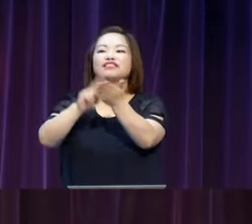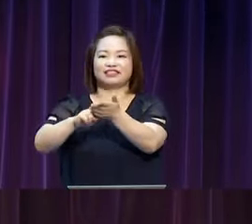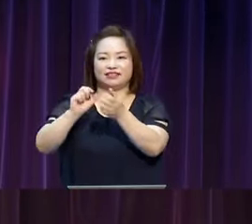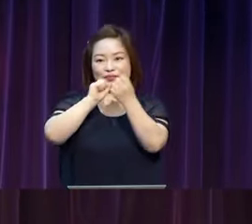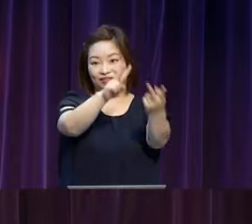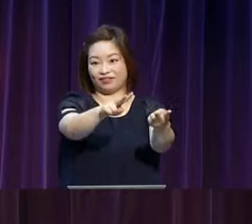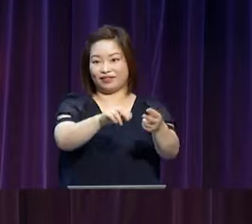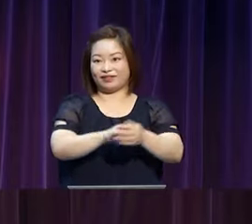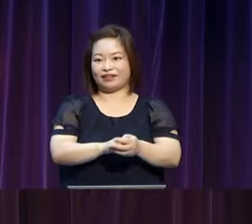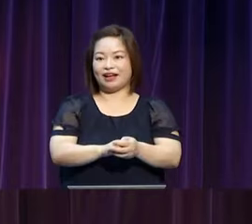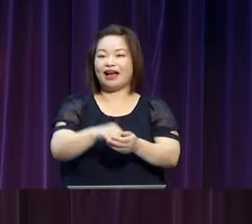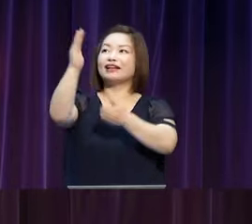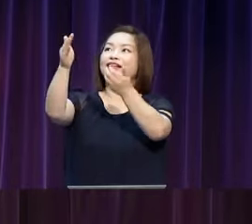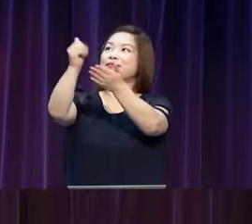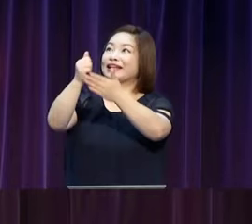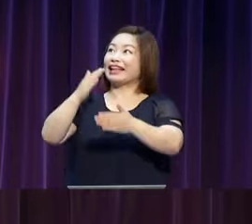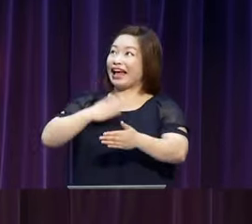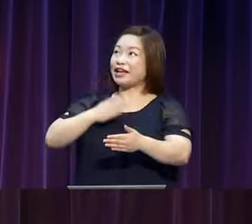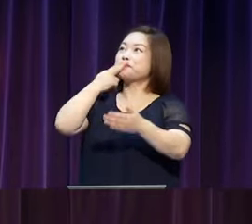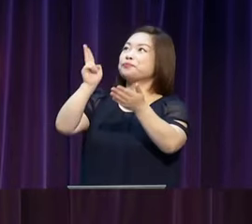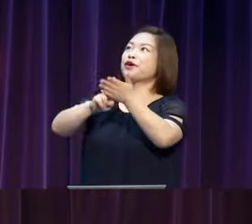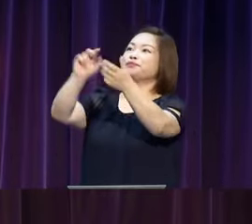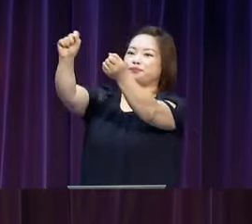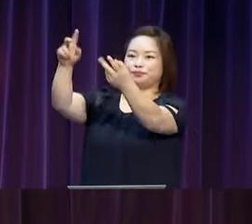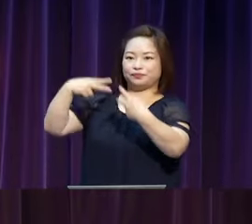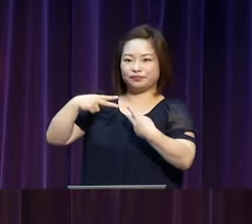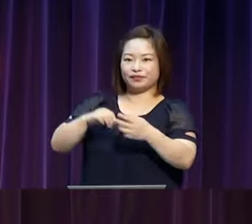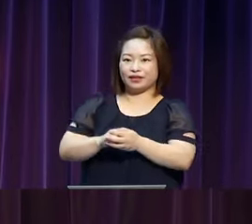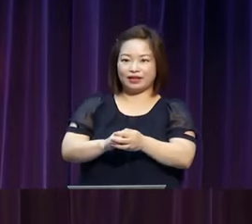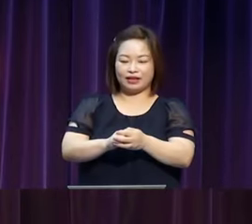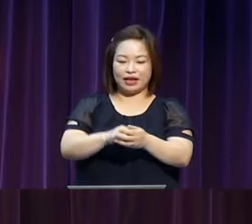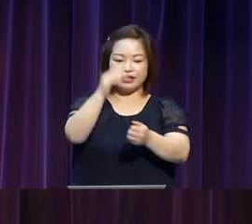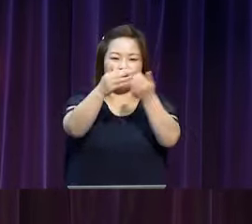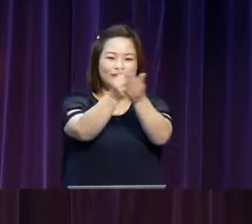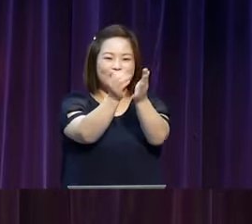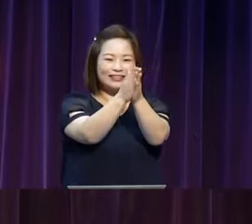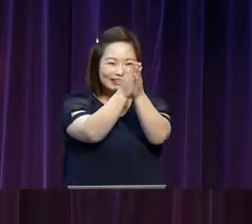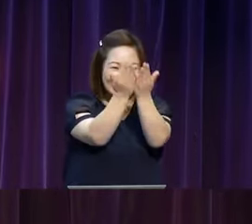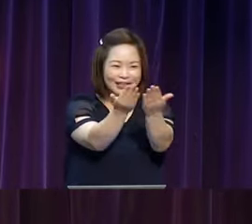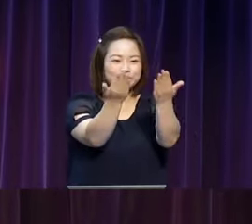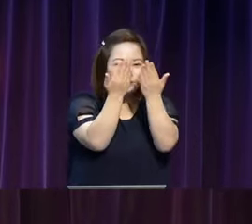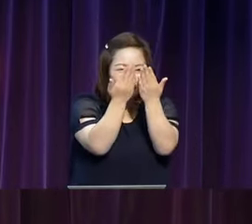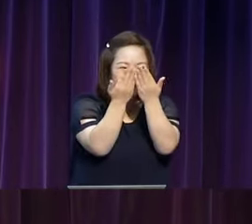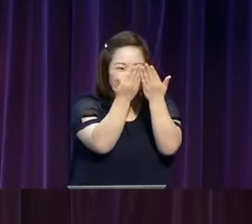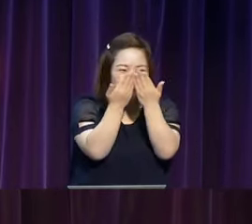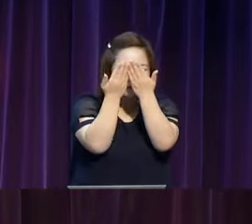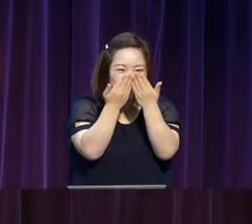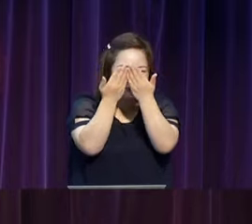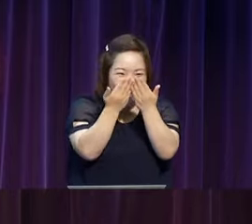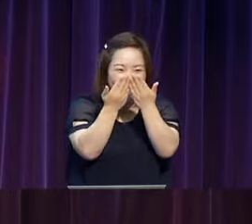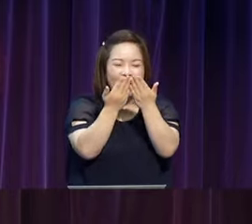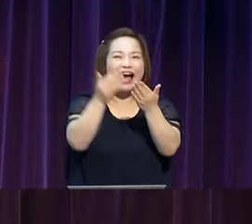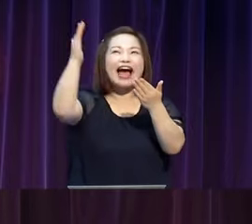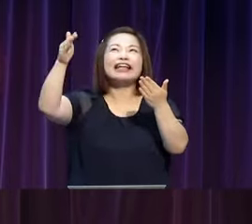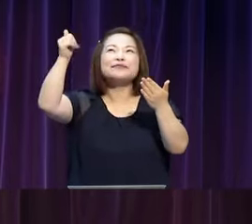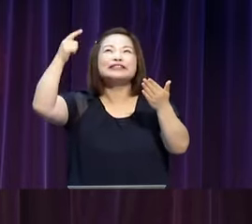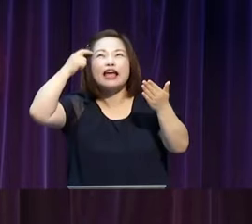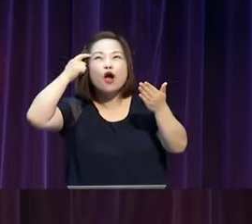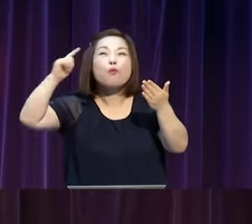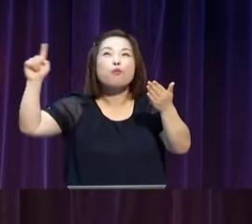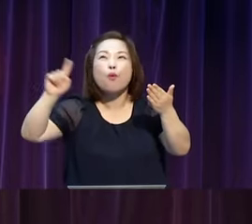보내신 편지라는 거예요. 이 성경을 보면 가까이 하면 하나님의 마음과 생각을 알게